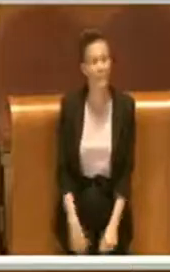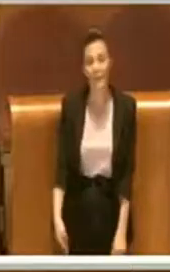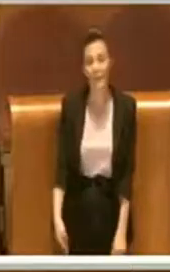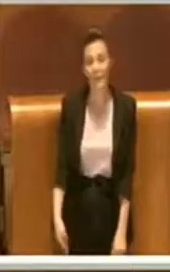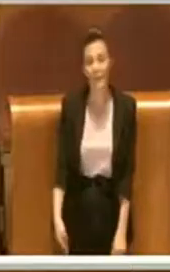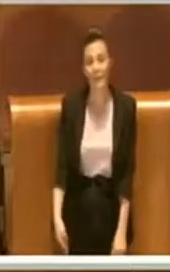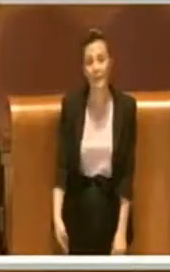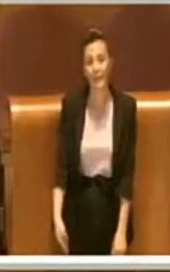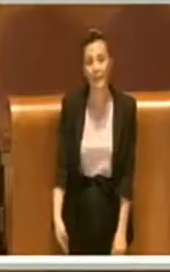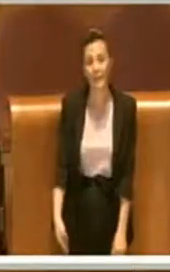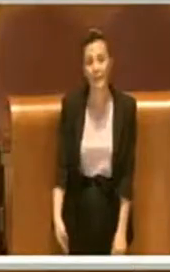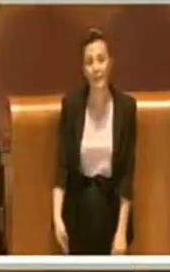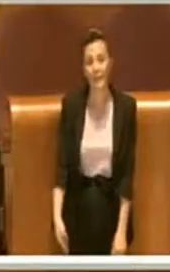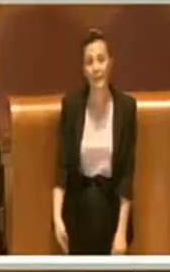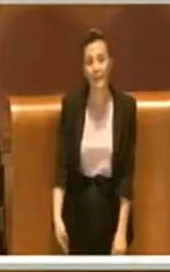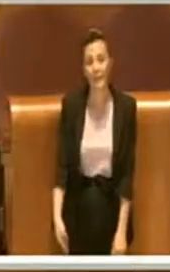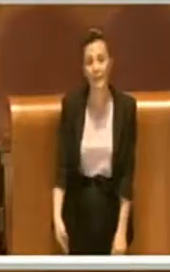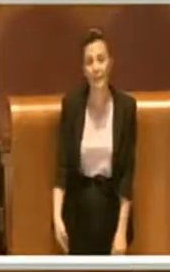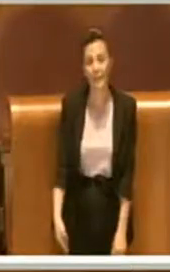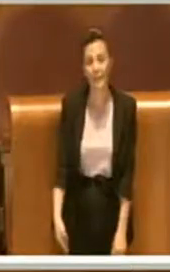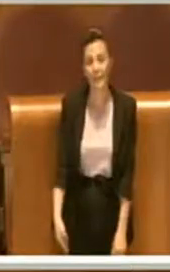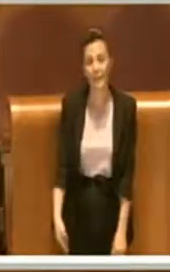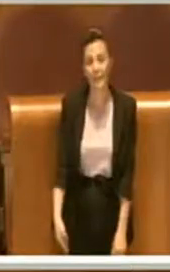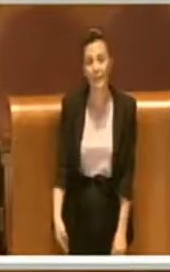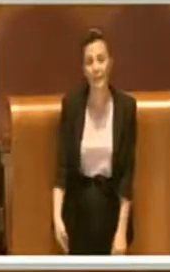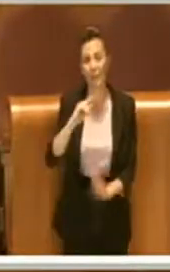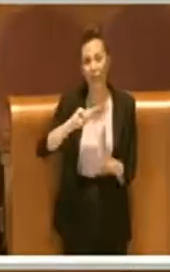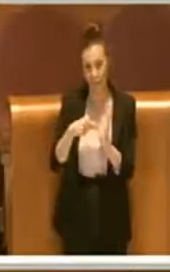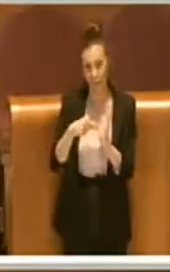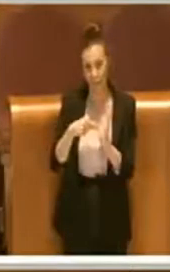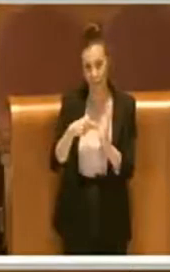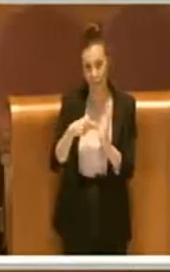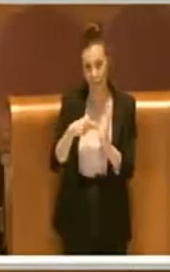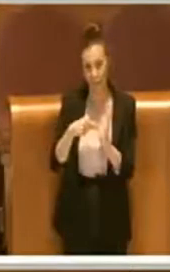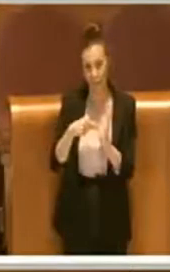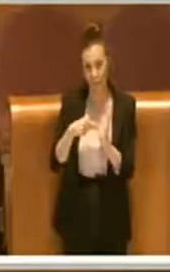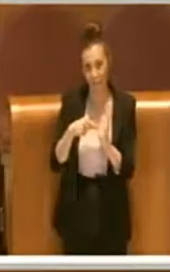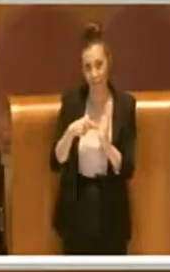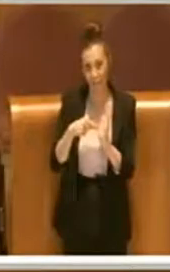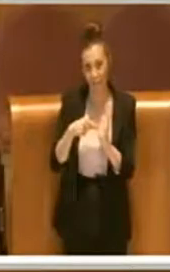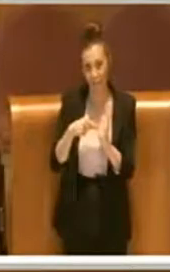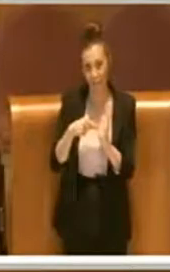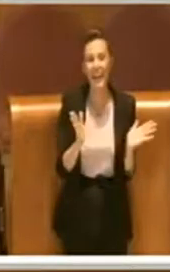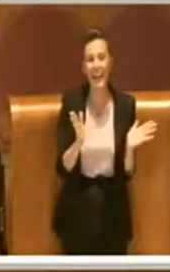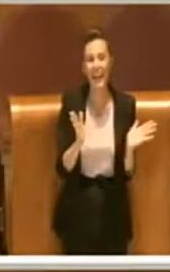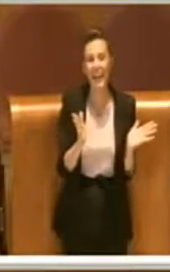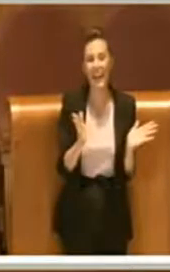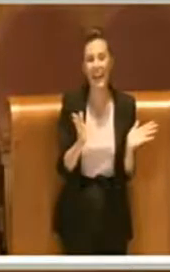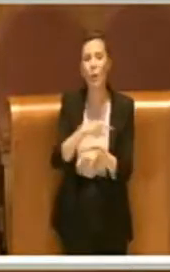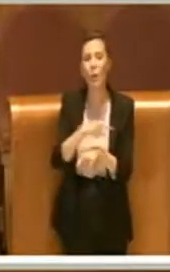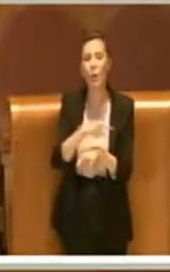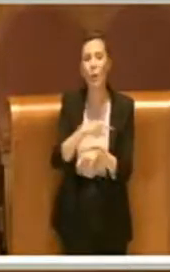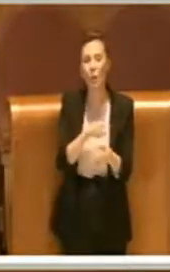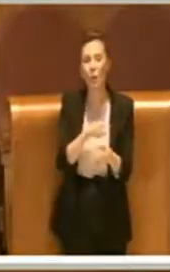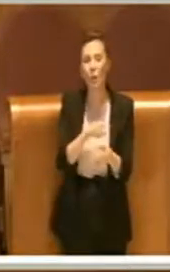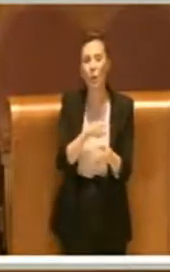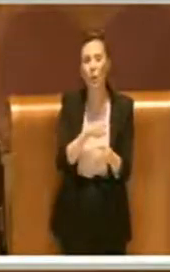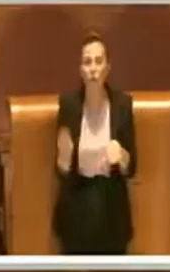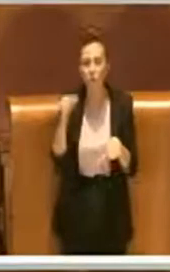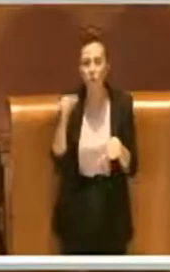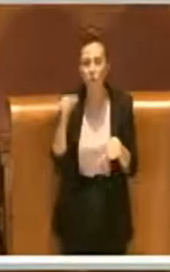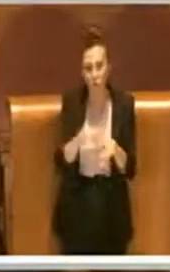Grazie Presidente, questo subemendamento vorrebbe inserire tra le categorie che possono utilizzare il